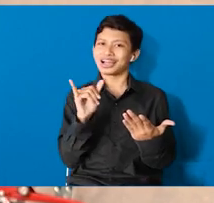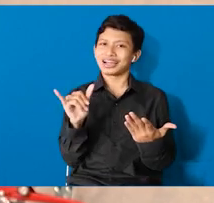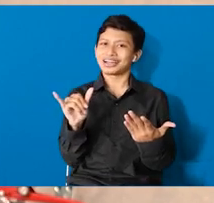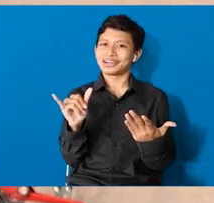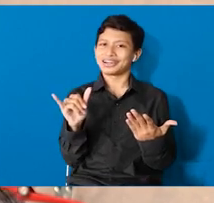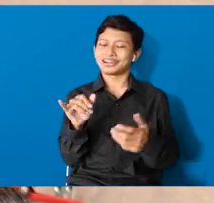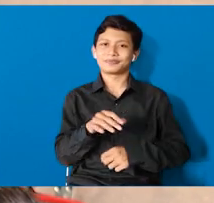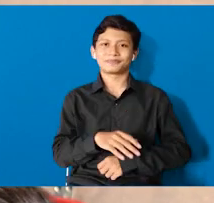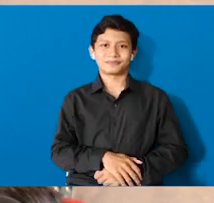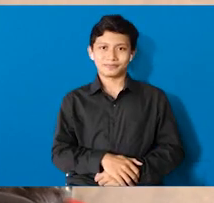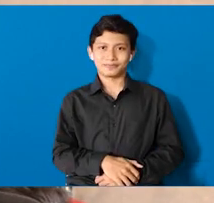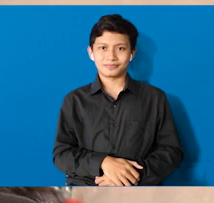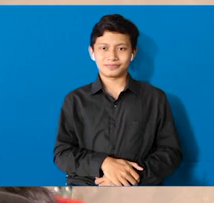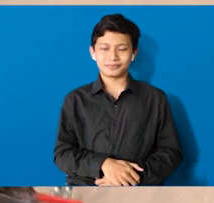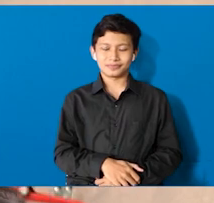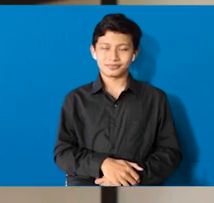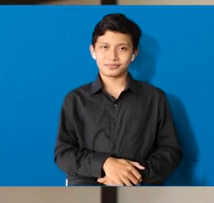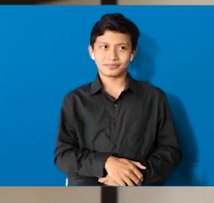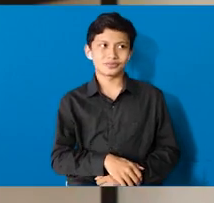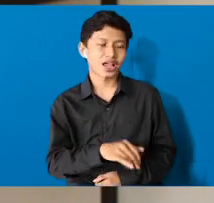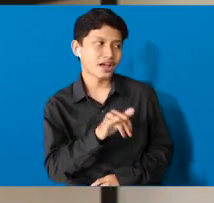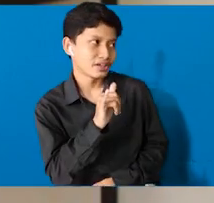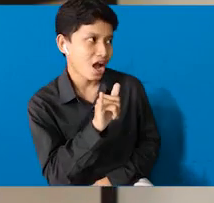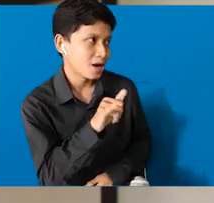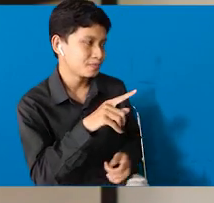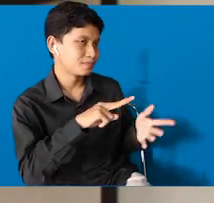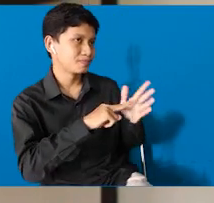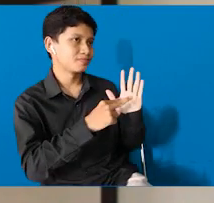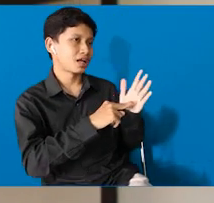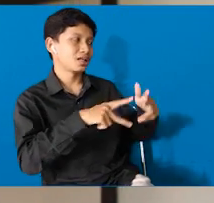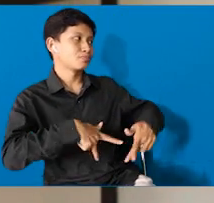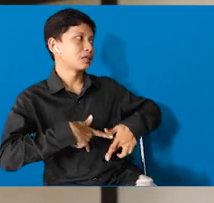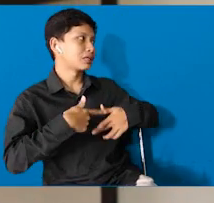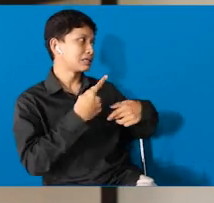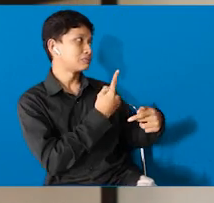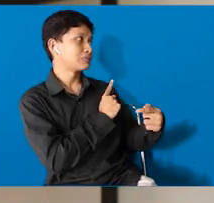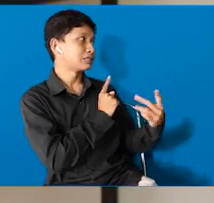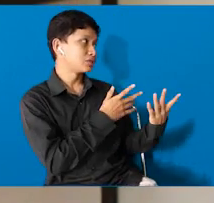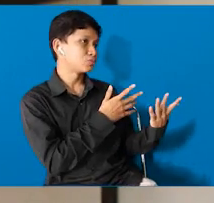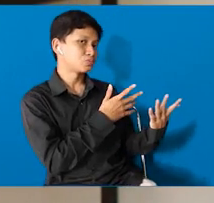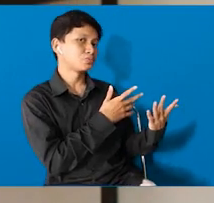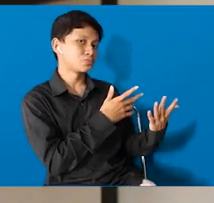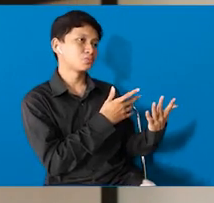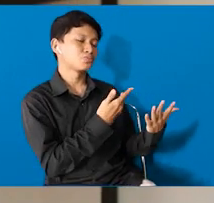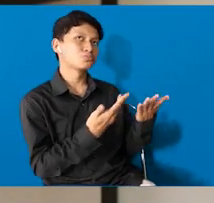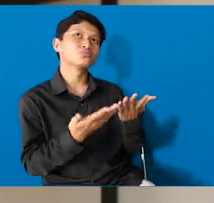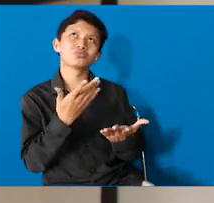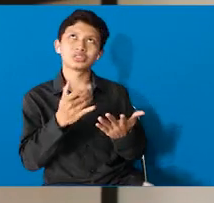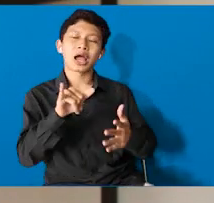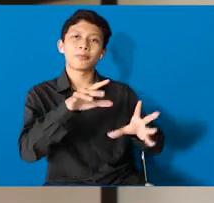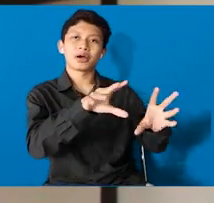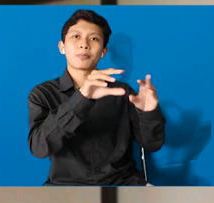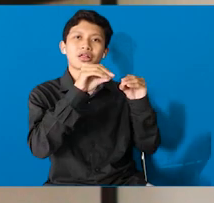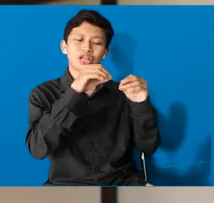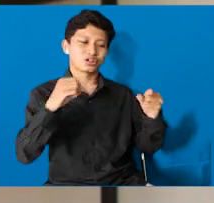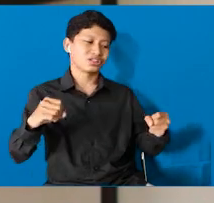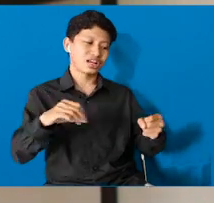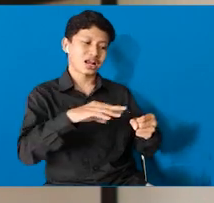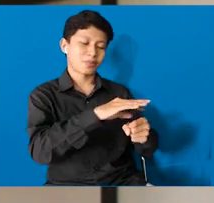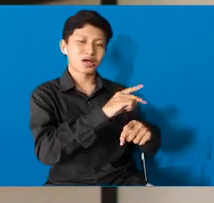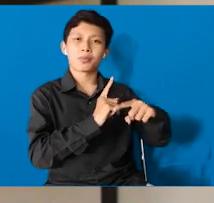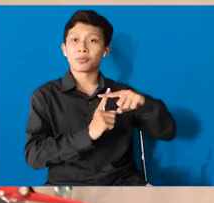keluarga kita mungkin. Iya, berarti berasal dari sendiri juga kemudian keluarga mendapatkan